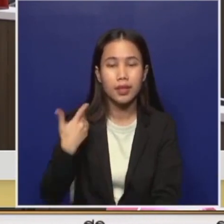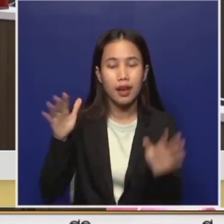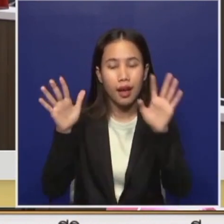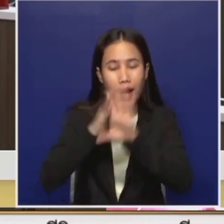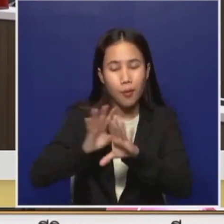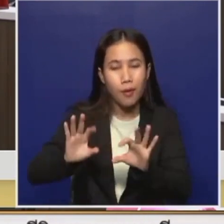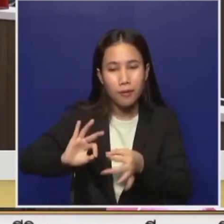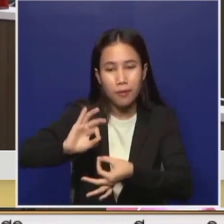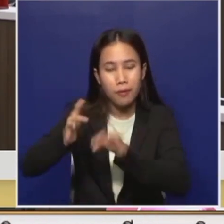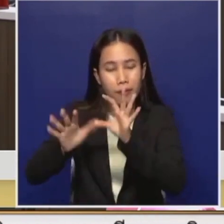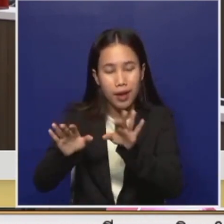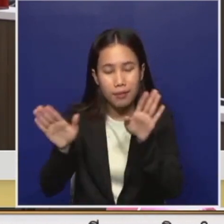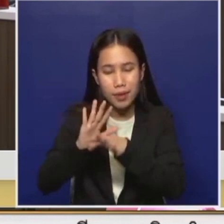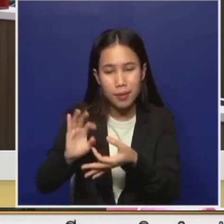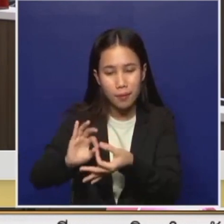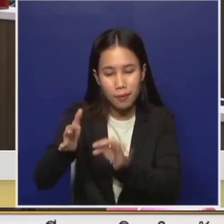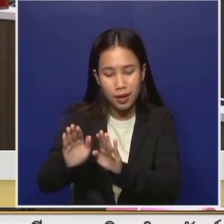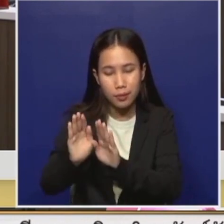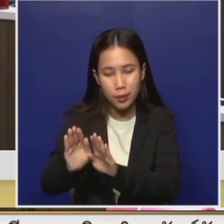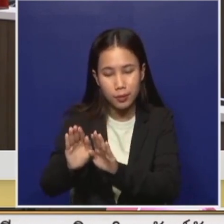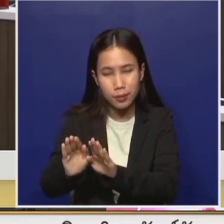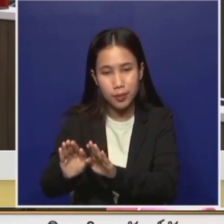ขอน คอยสมเข้าไป